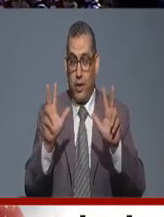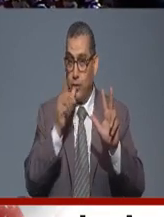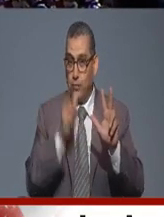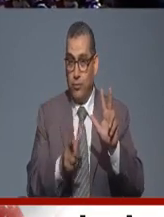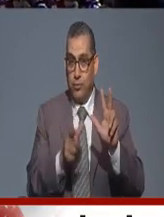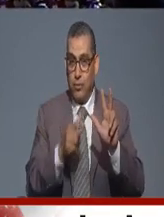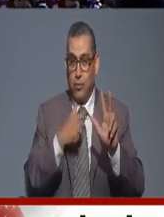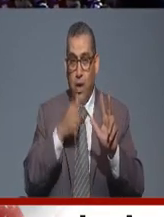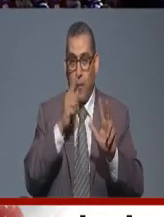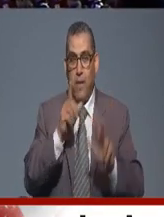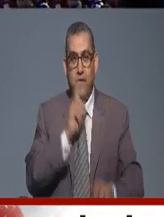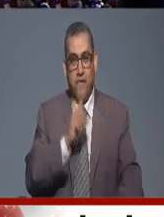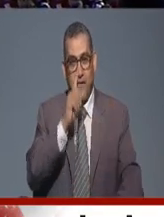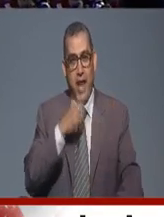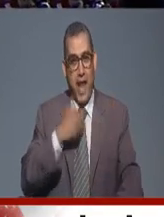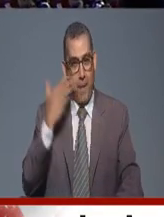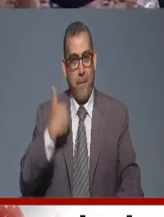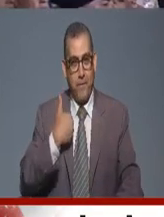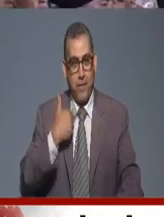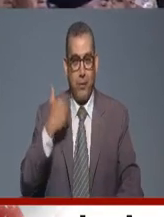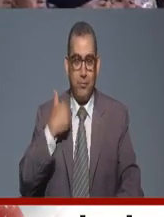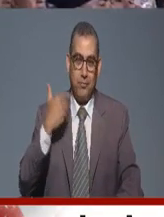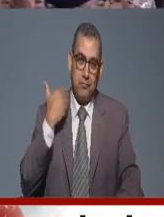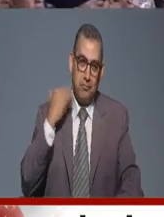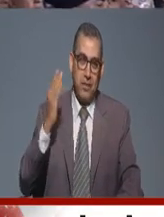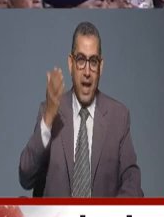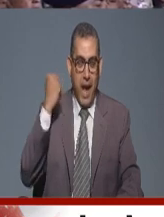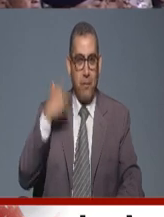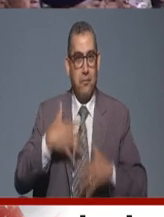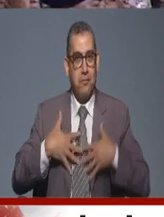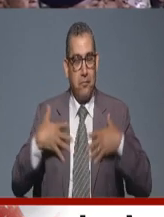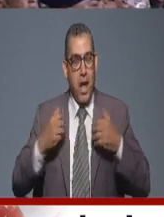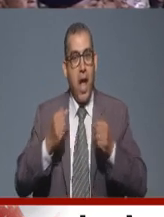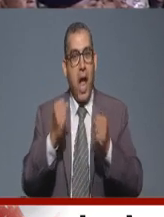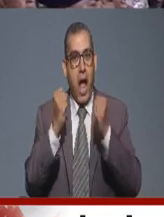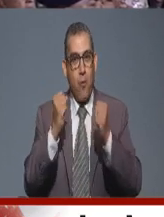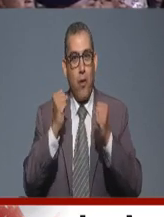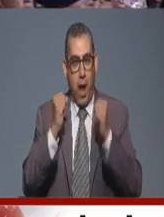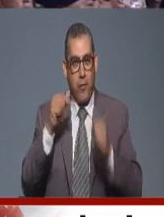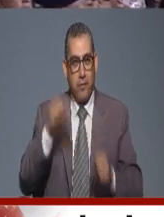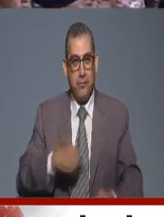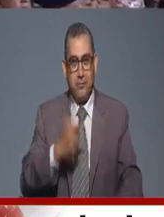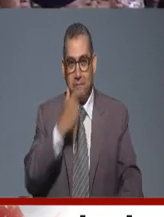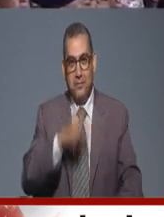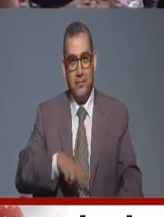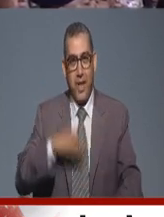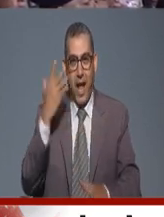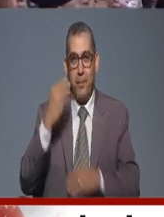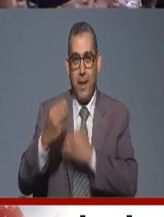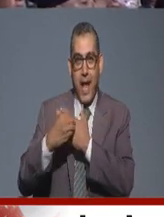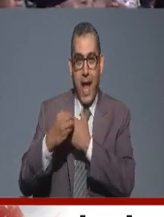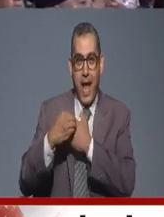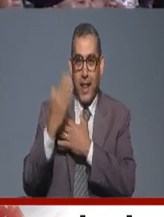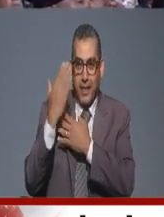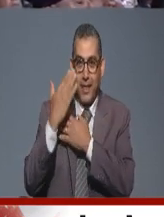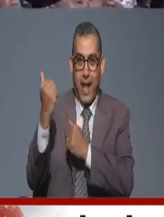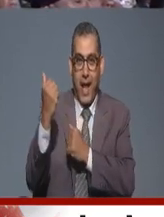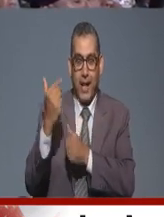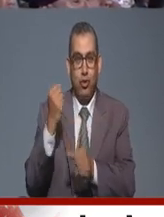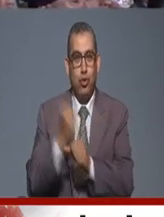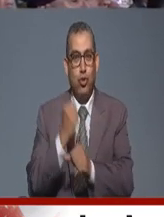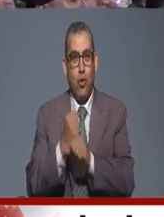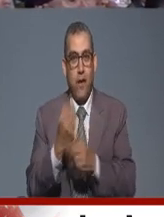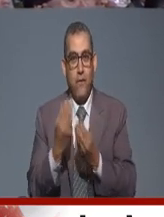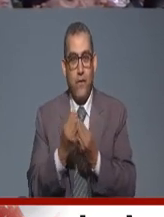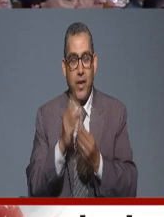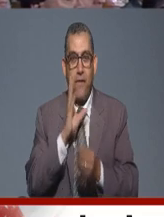وكفنه كان ليا الشرف وفرحت قوي قوي لما قالوا لي انت هتشتغلي في